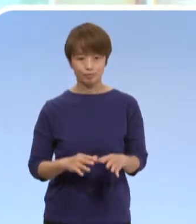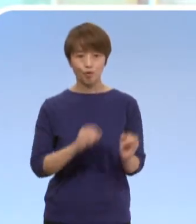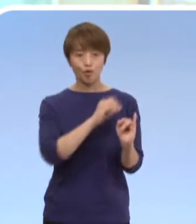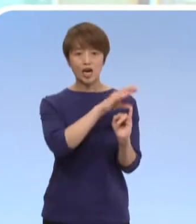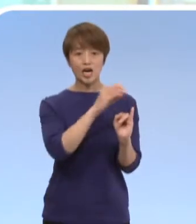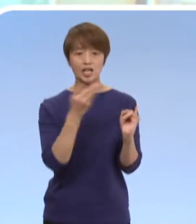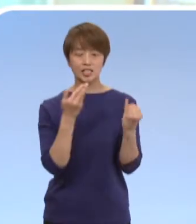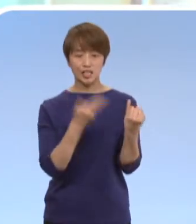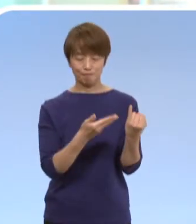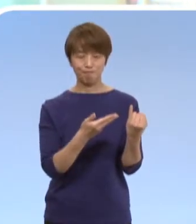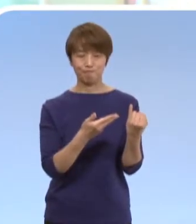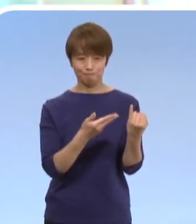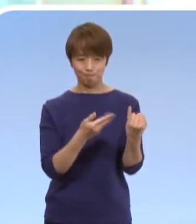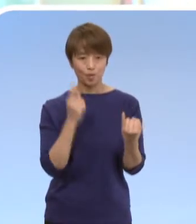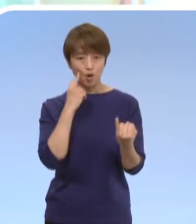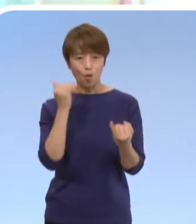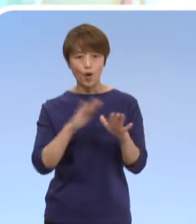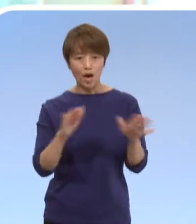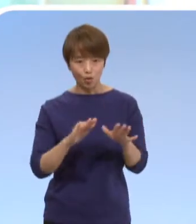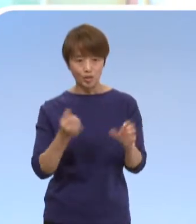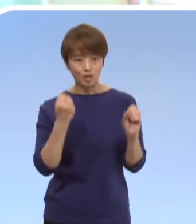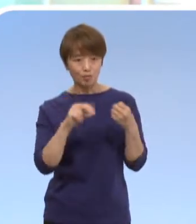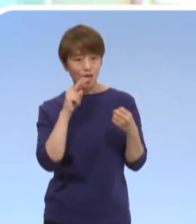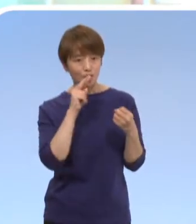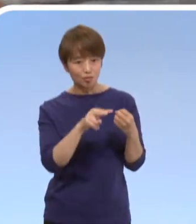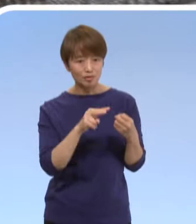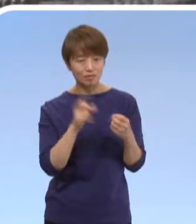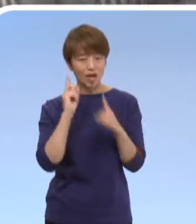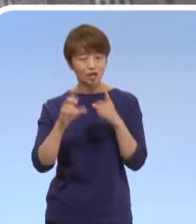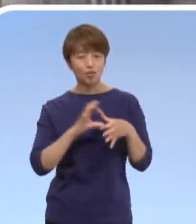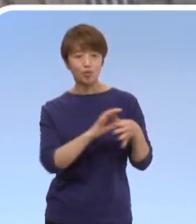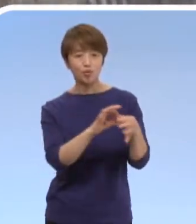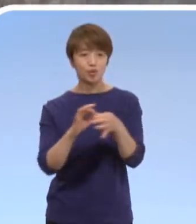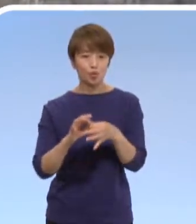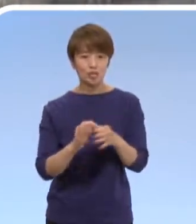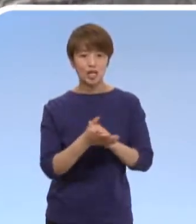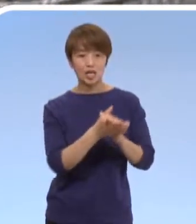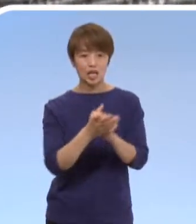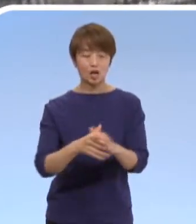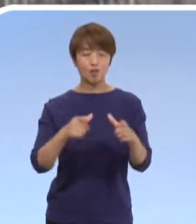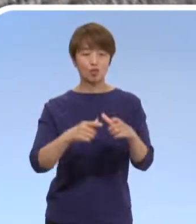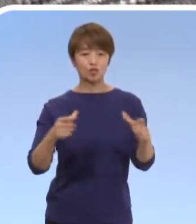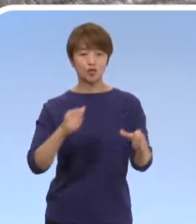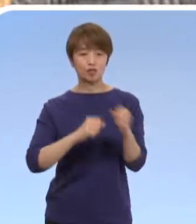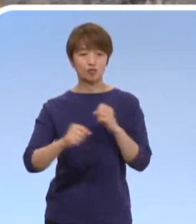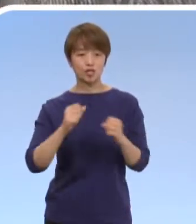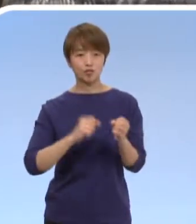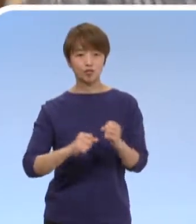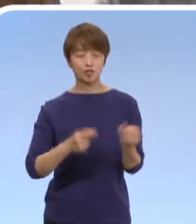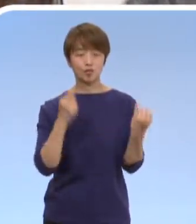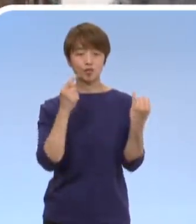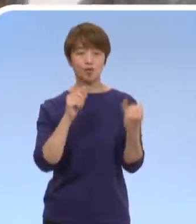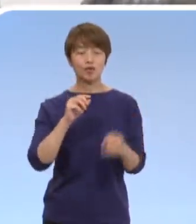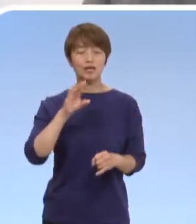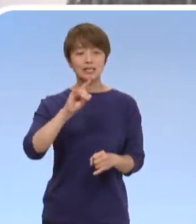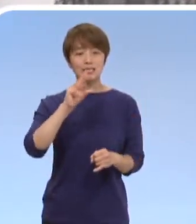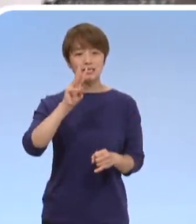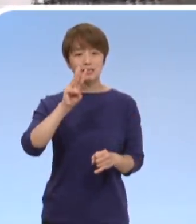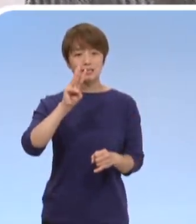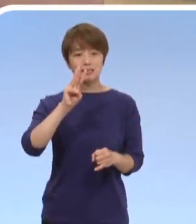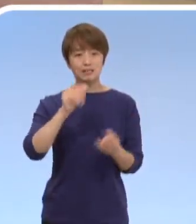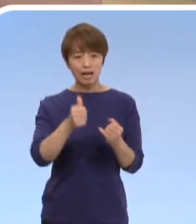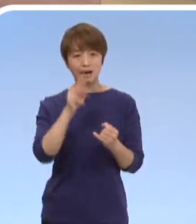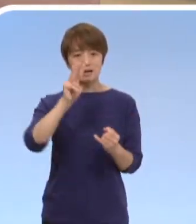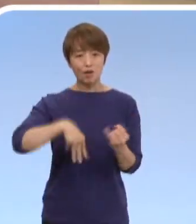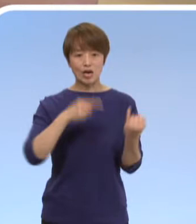今週の輝きさんは親子での舞台鑑賞や遊びを通して仲間の輪を広げる活動をする北川京子